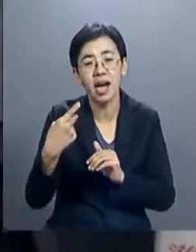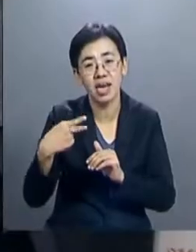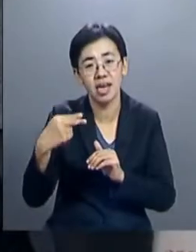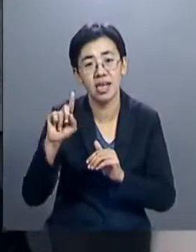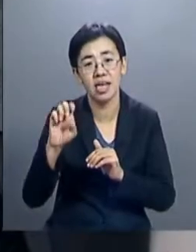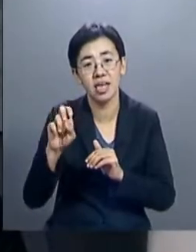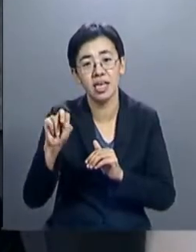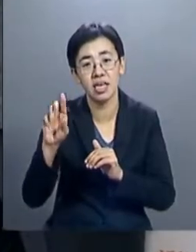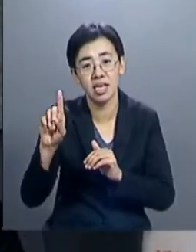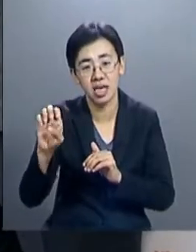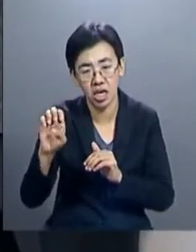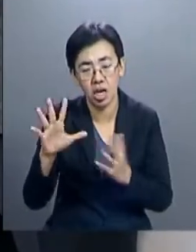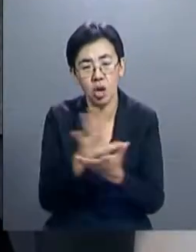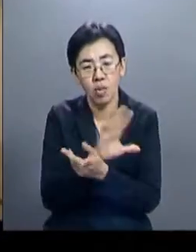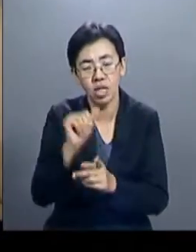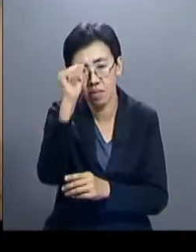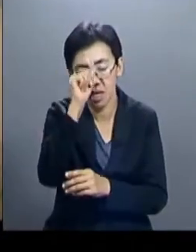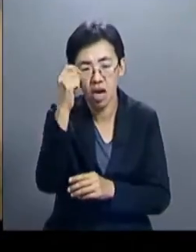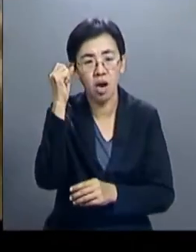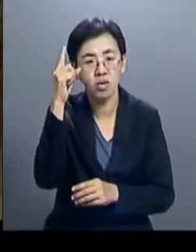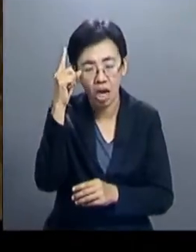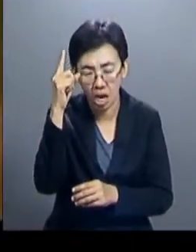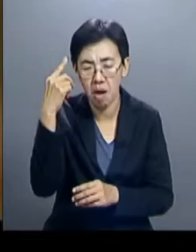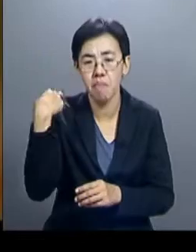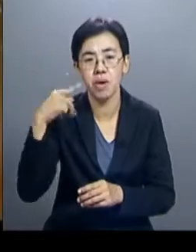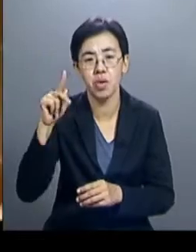ข้าใจวัฒนธรรมอินเดีย